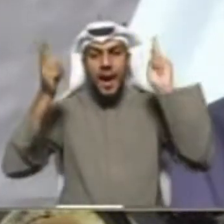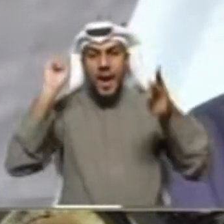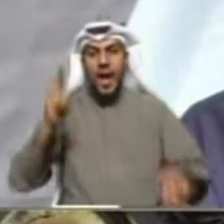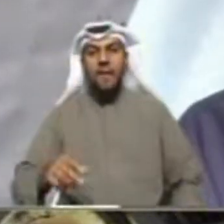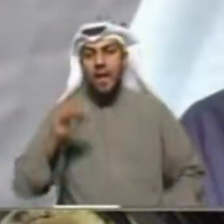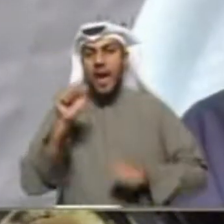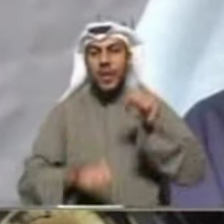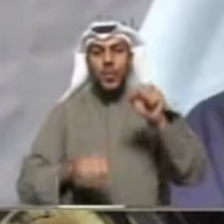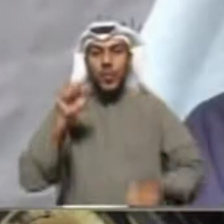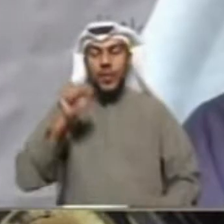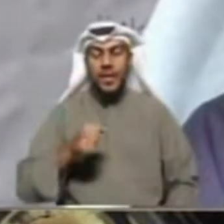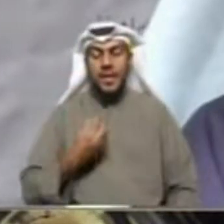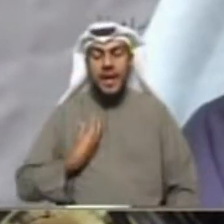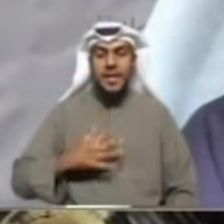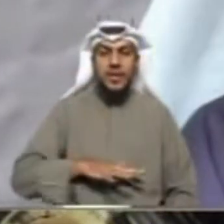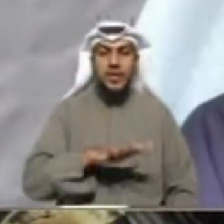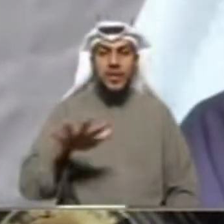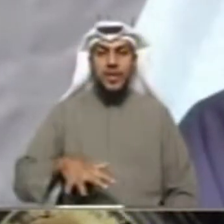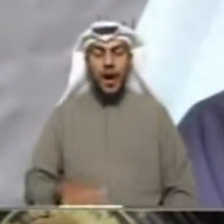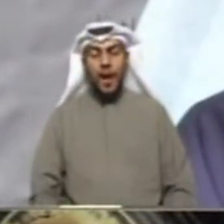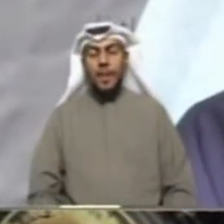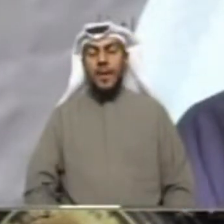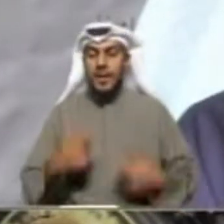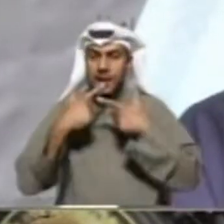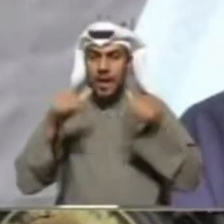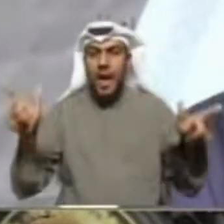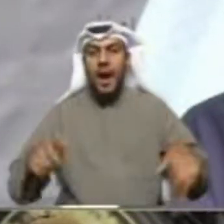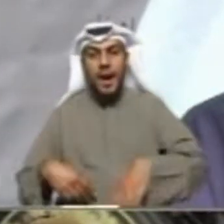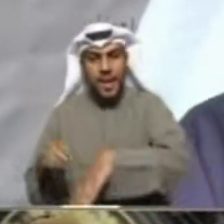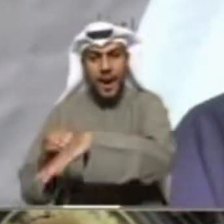الصحة نعلن هذه الاحتفالات اليوم،